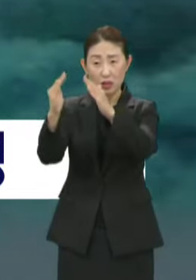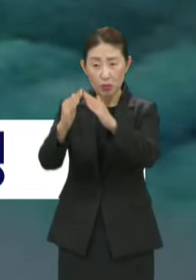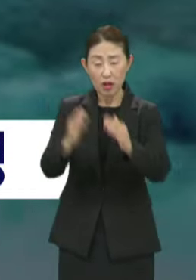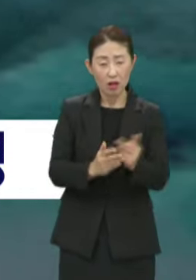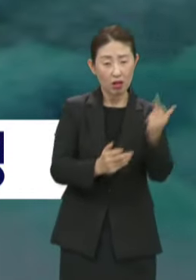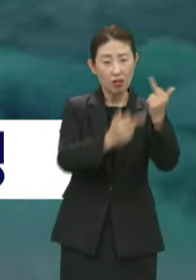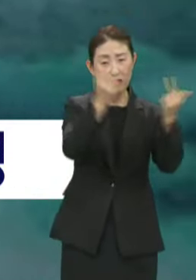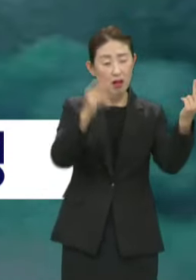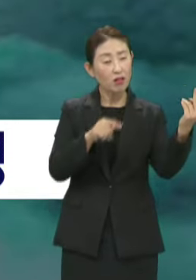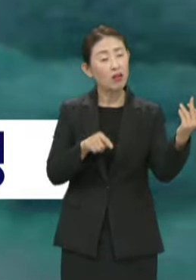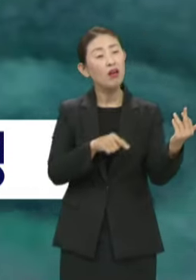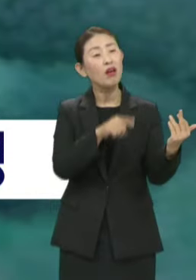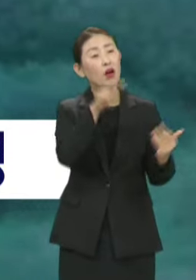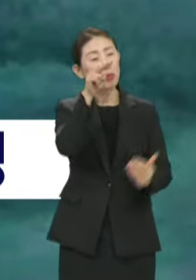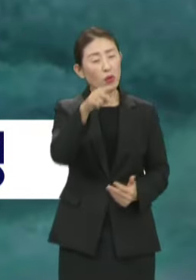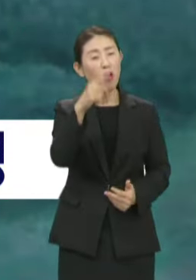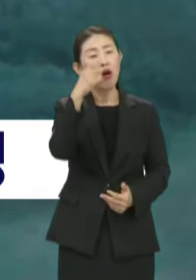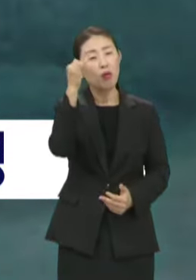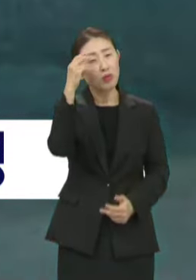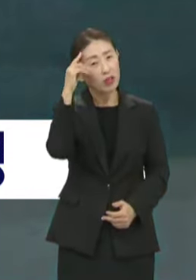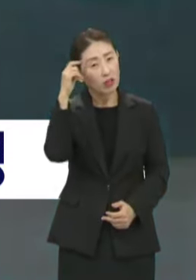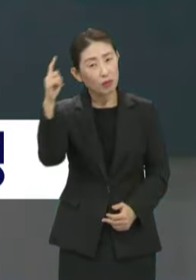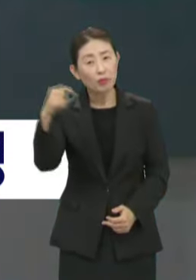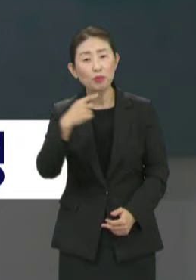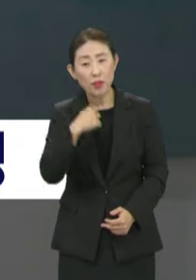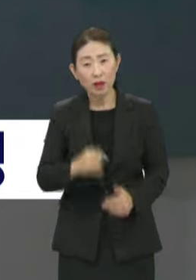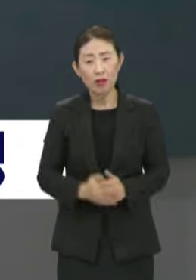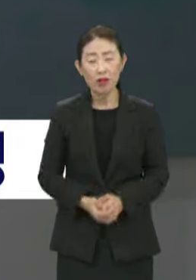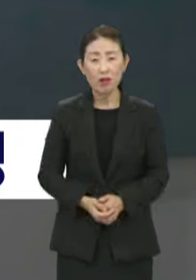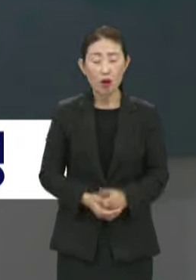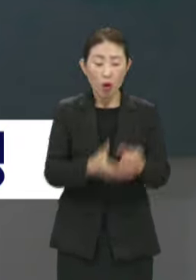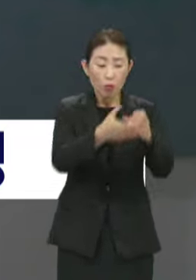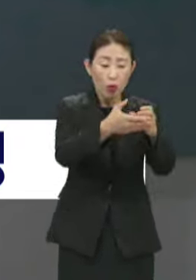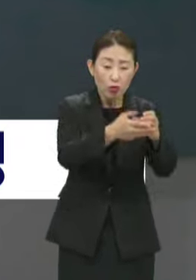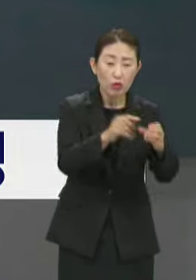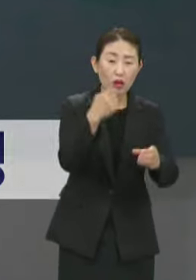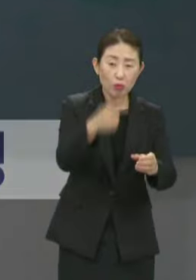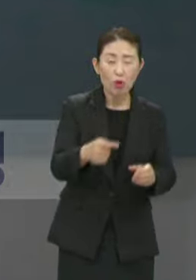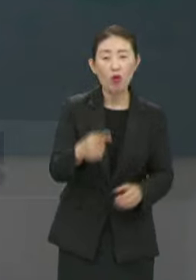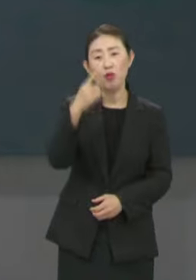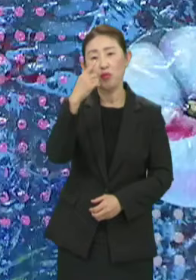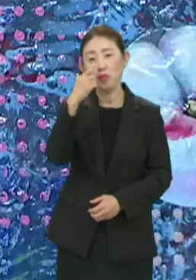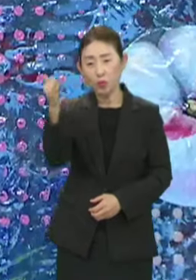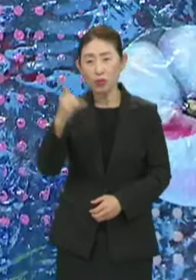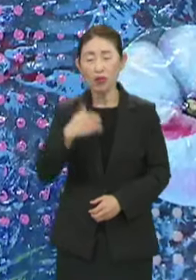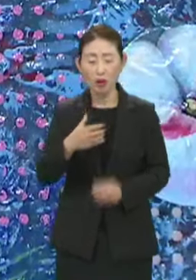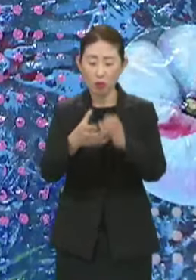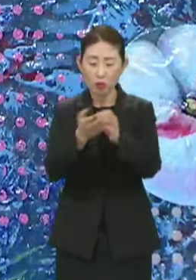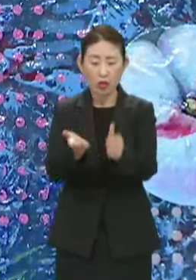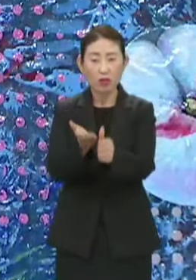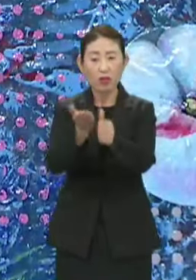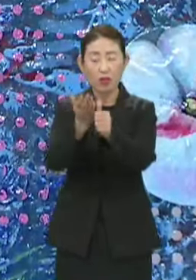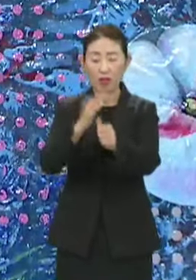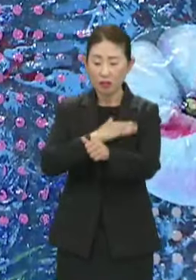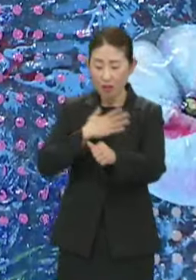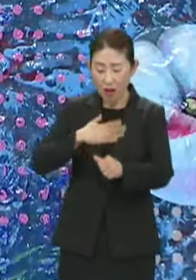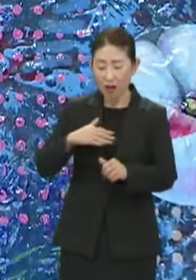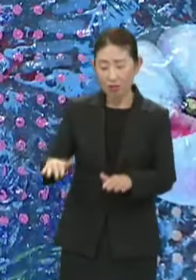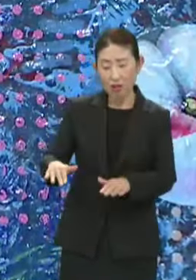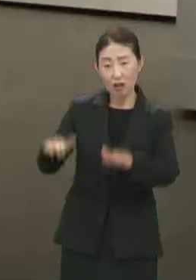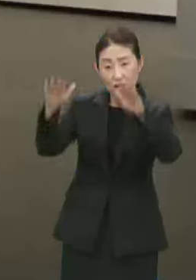산을 보며 어머니를 떠올린 기억까지. 복숭아는 어린 시절 부모님의 복숭아 과수원에서 걱정 없이 보냈던